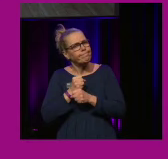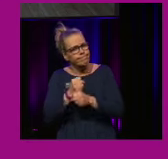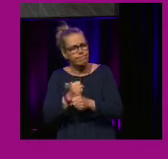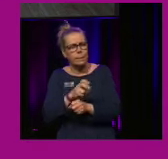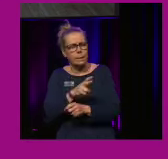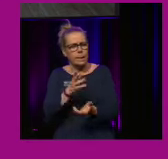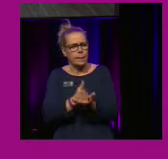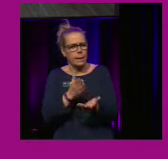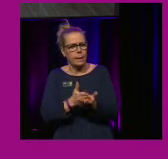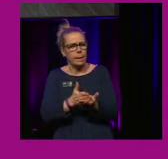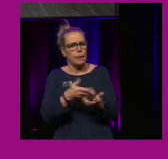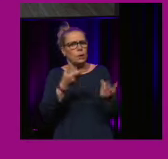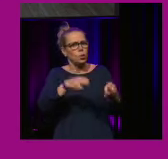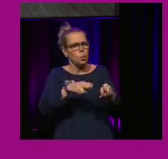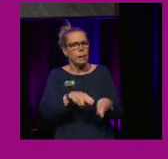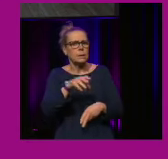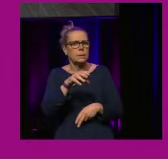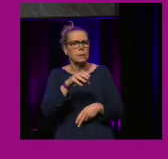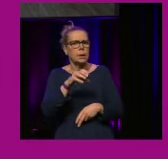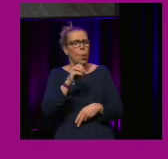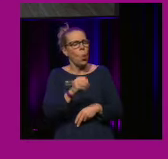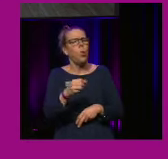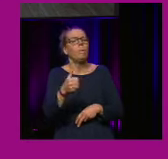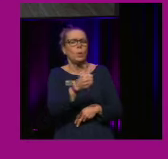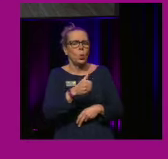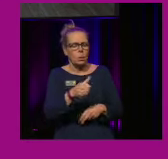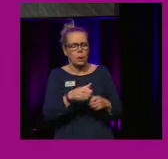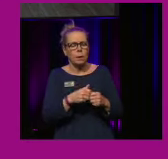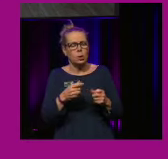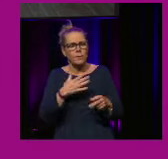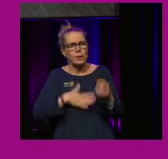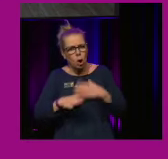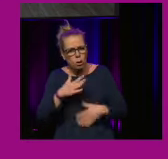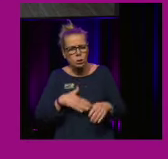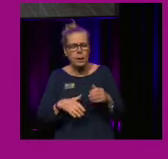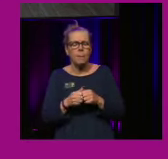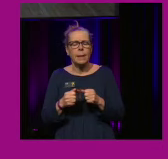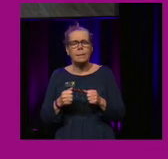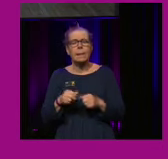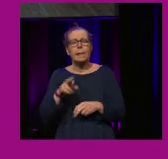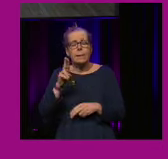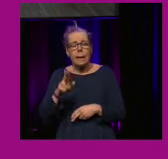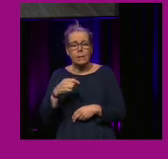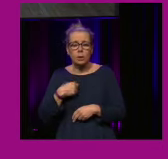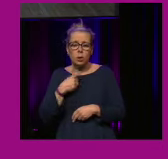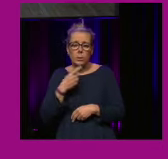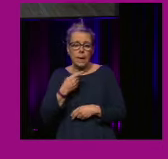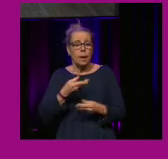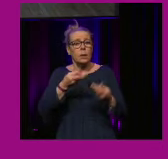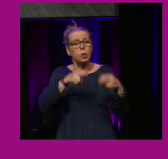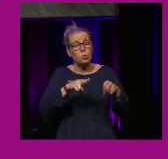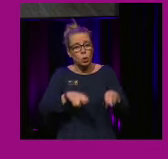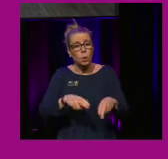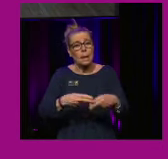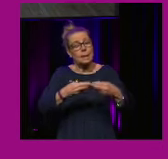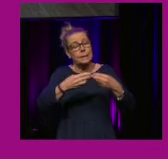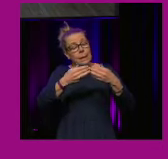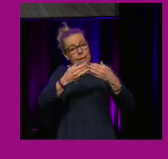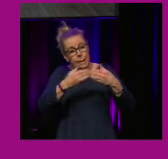domarnas oberoende egentligen, men som man skulle önska, alltså egentligen så är, skulle jag säga att domstolarnas oberoende är stort vad